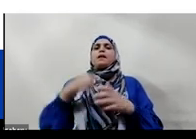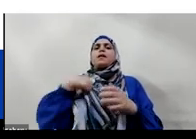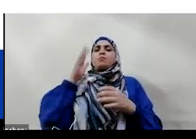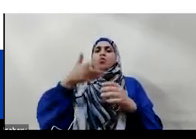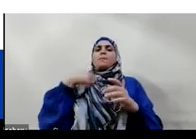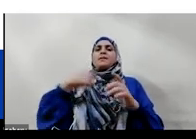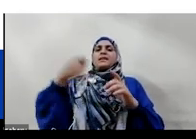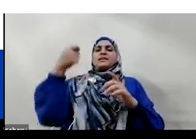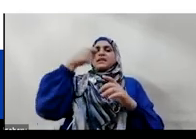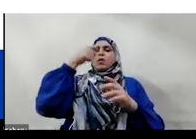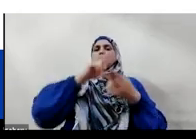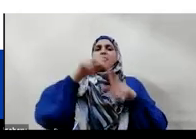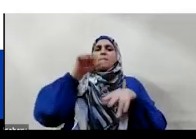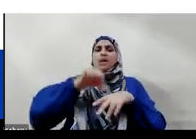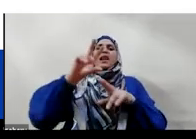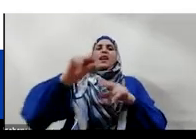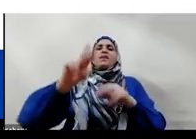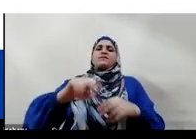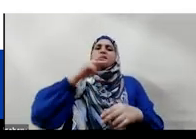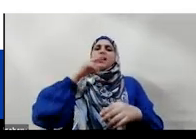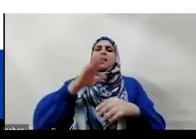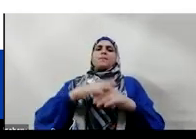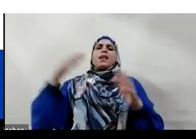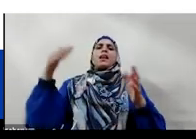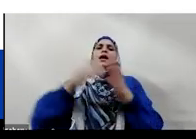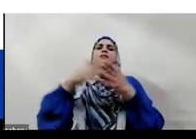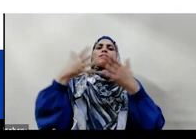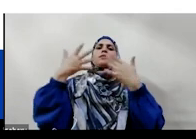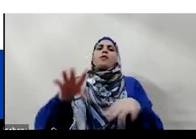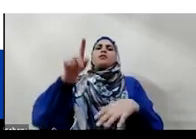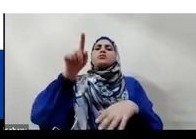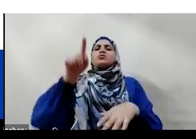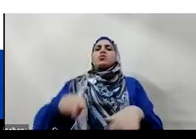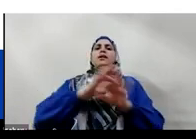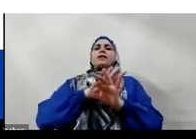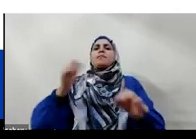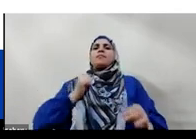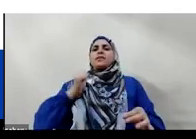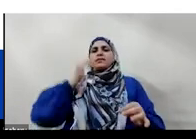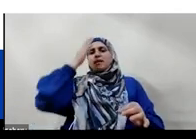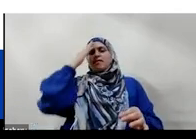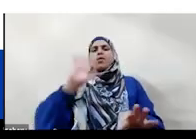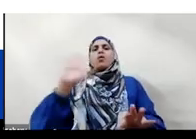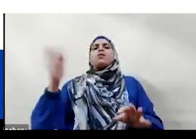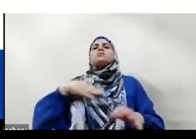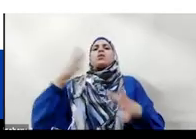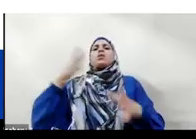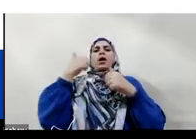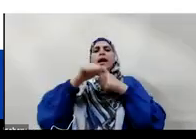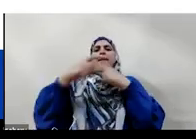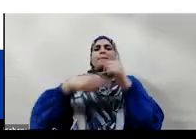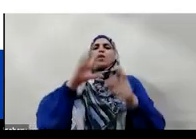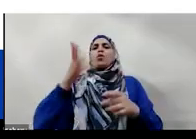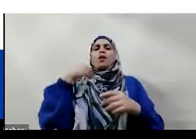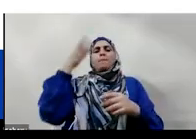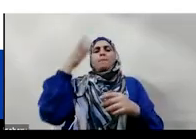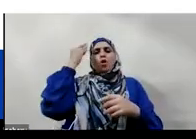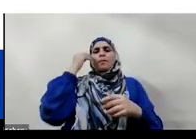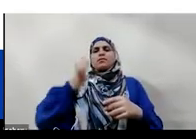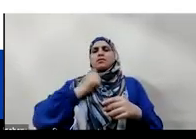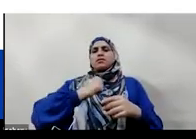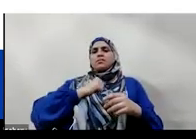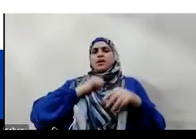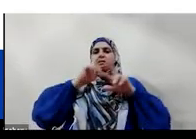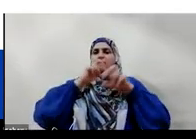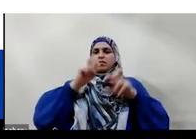كذا institution بنفس الطريقة لحد ما اخلص كل الاكاديميك باك جراوند بتاعتي واستكمل كل المعلومات الخاصة بالدراسات الاكاديمية